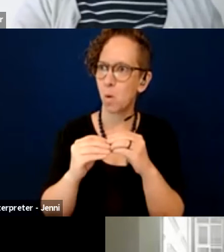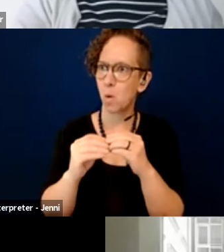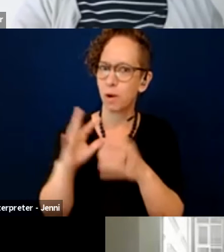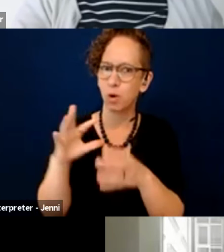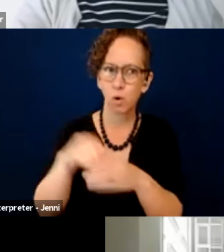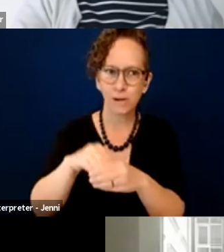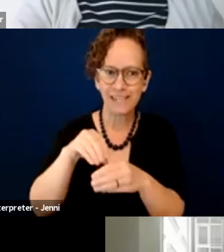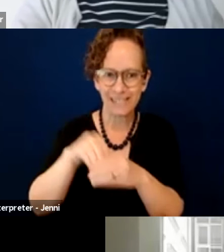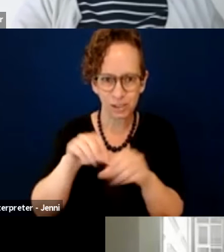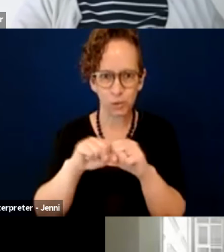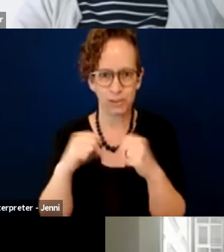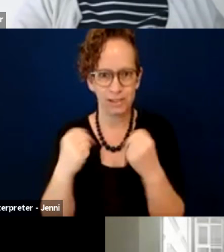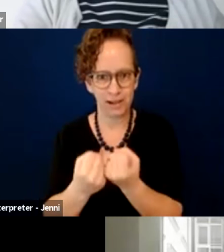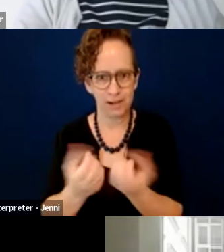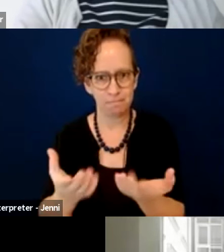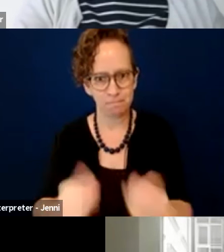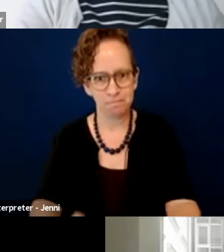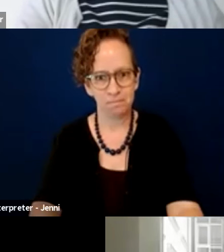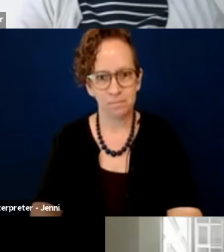incorporated in society?